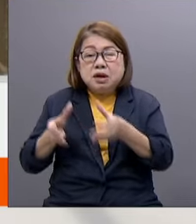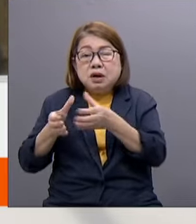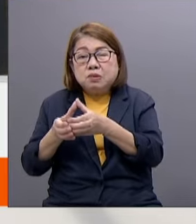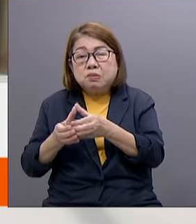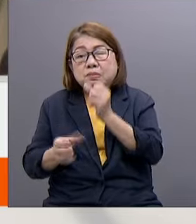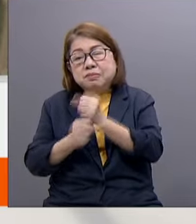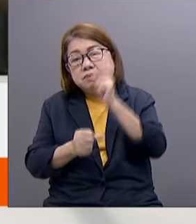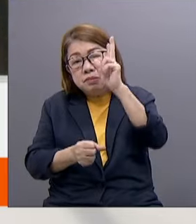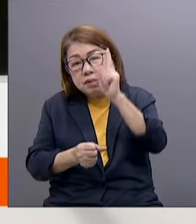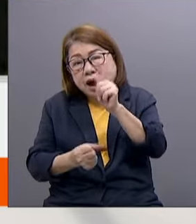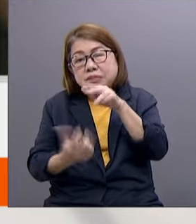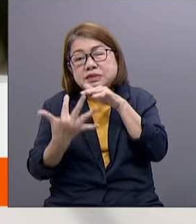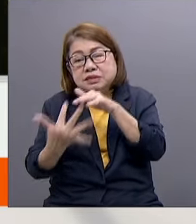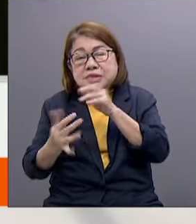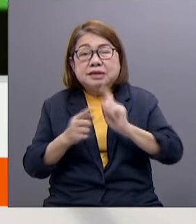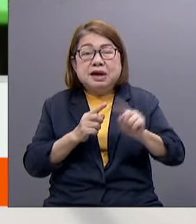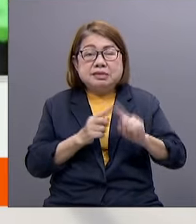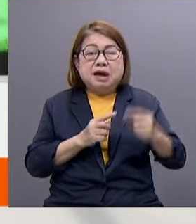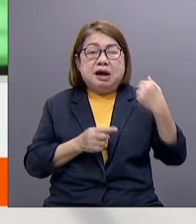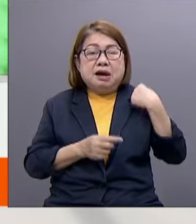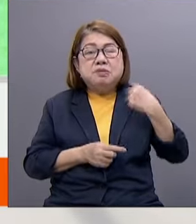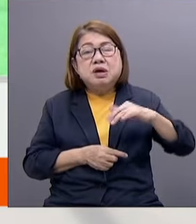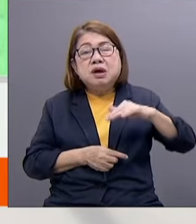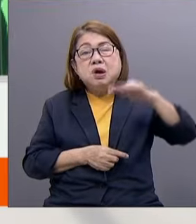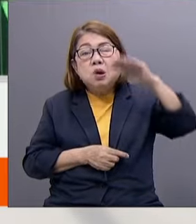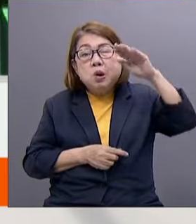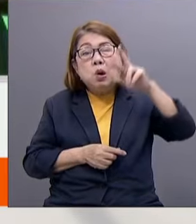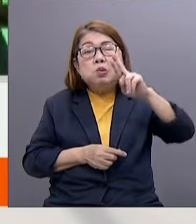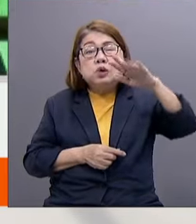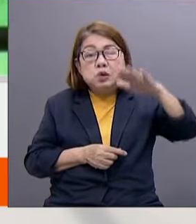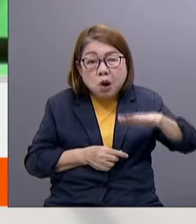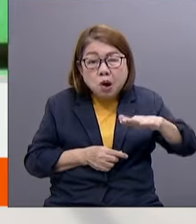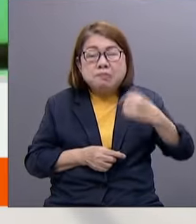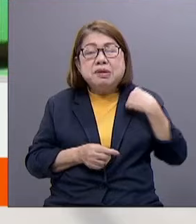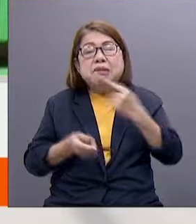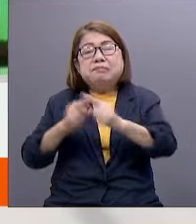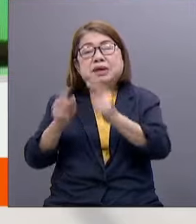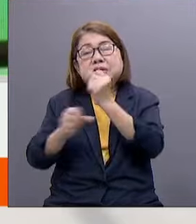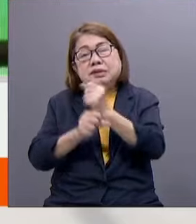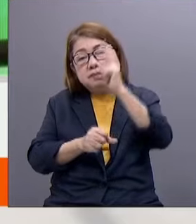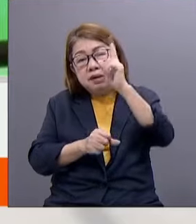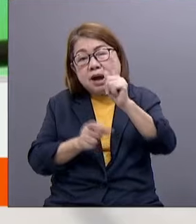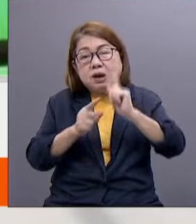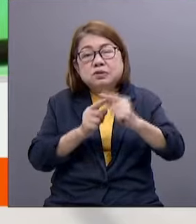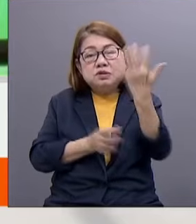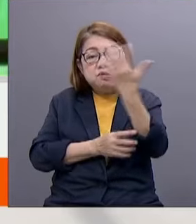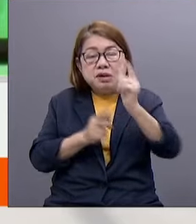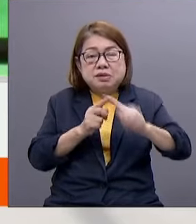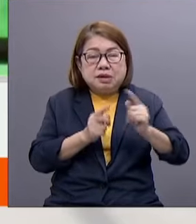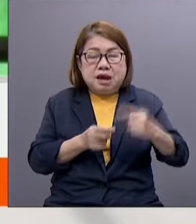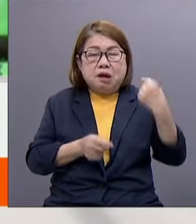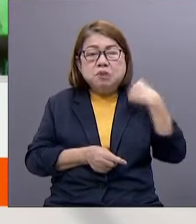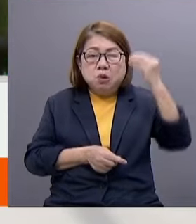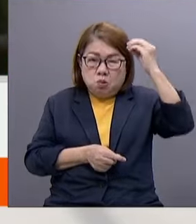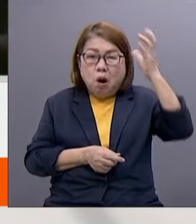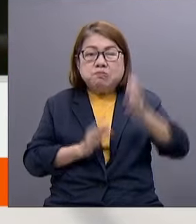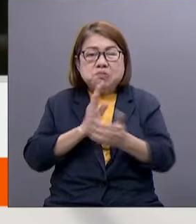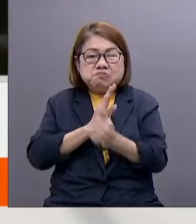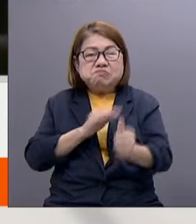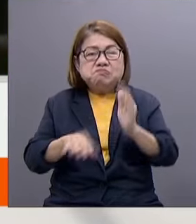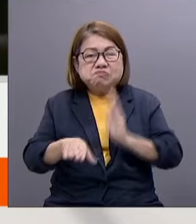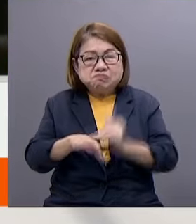นเนี่ยก็จะมีน้องๆแล้วก็เพื่อนๆสื่อมวลชนบางท่านที่มีความรู้ความสามารถมีอุดม